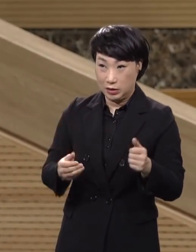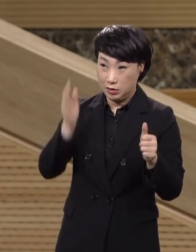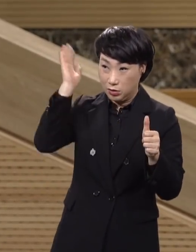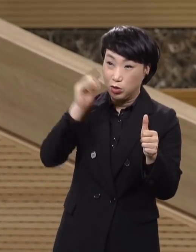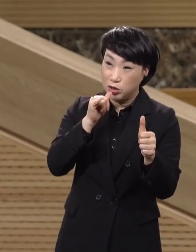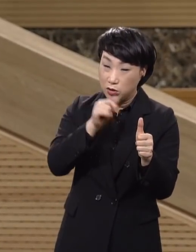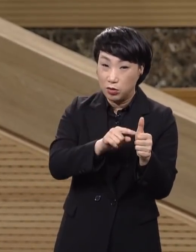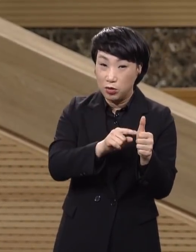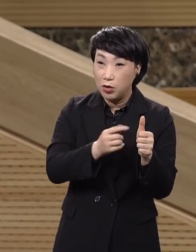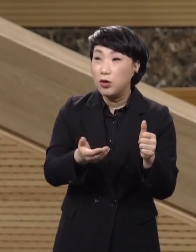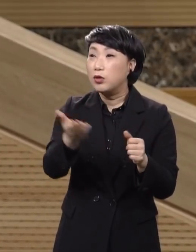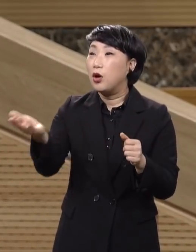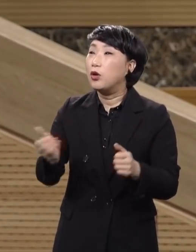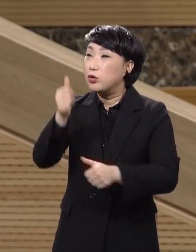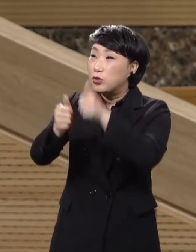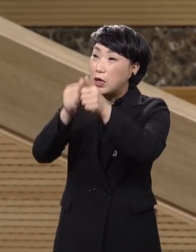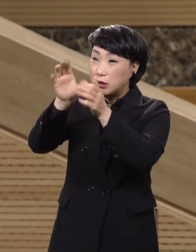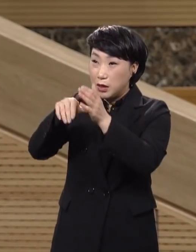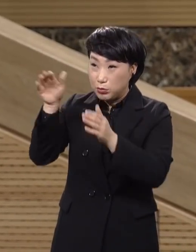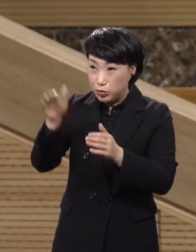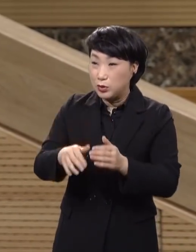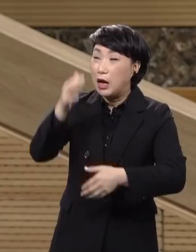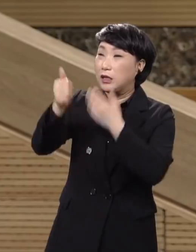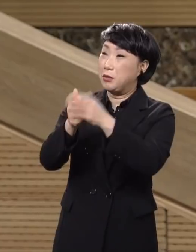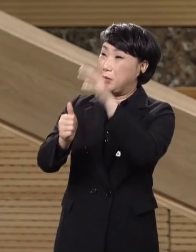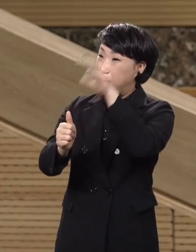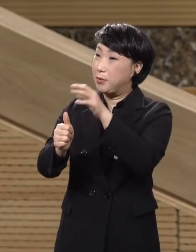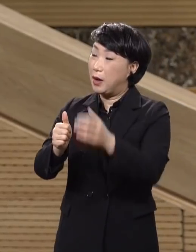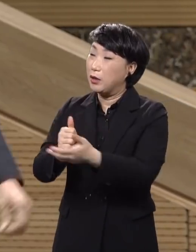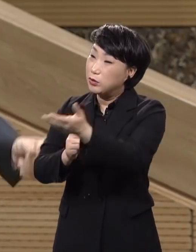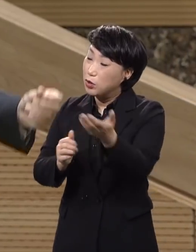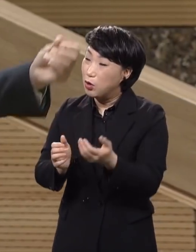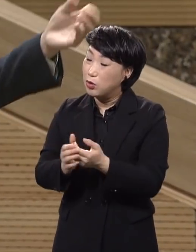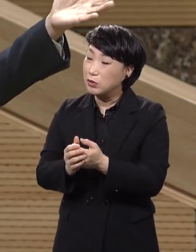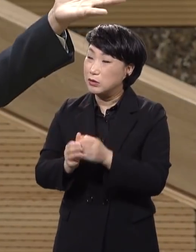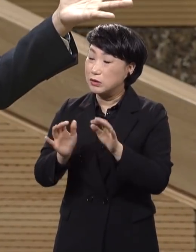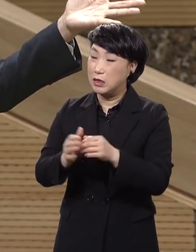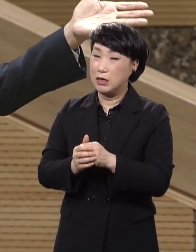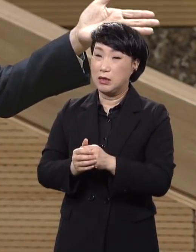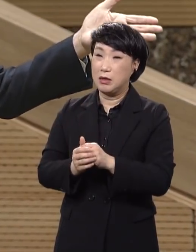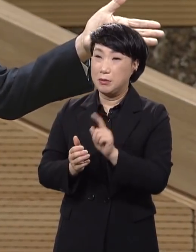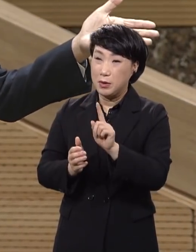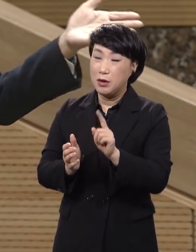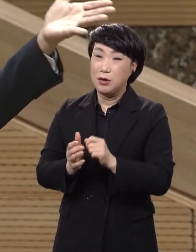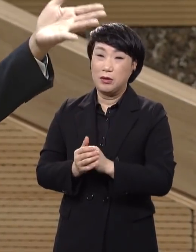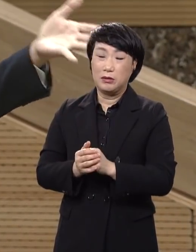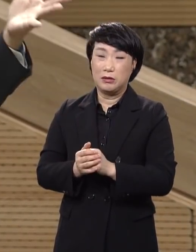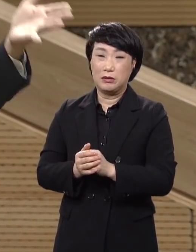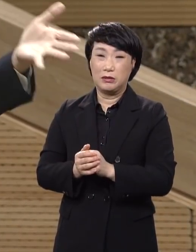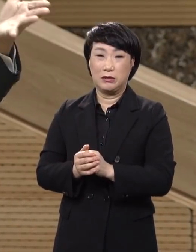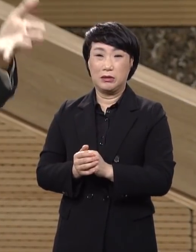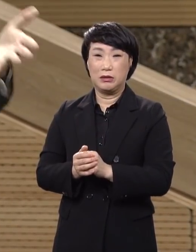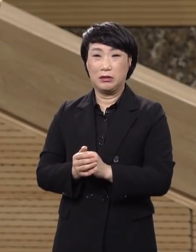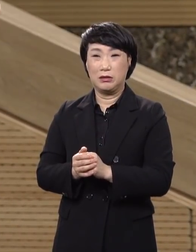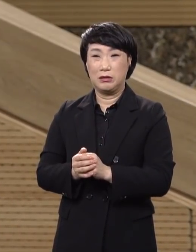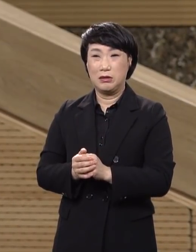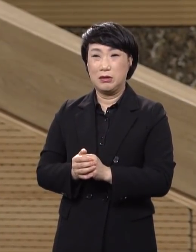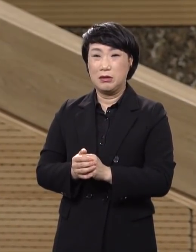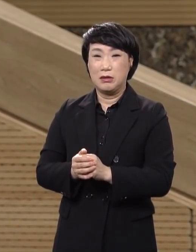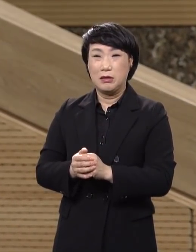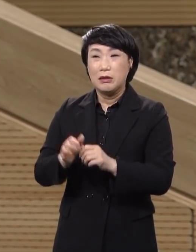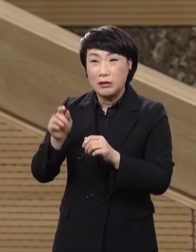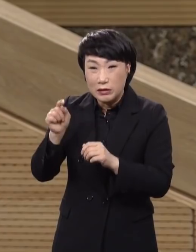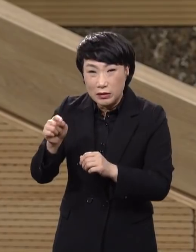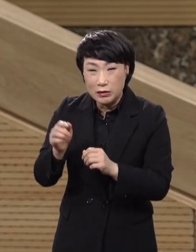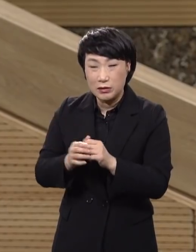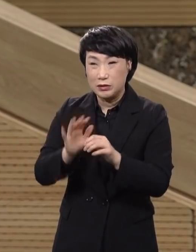조상 때부터 정말로 하나님을 핍박한 데 대해서 아주 너무 아주